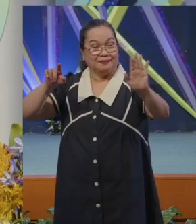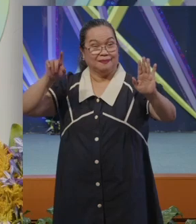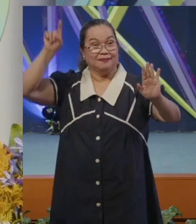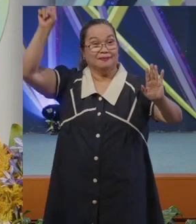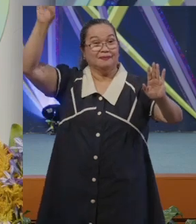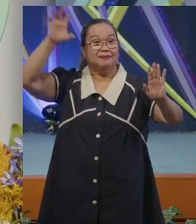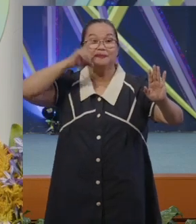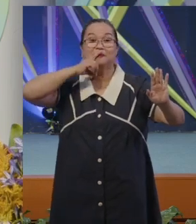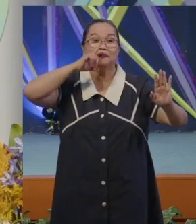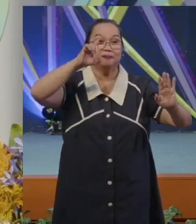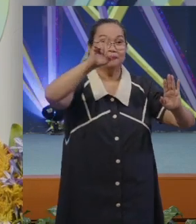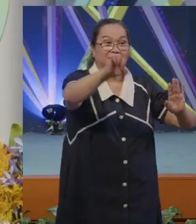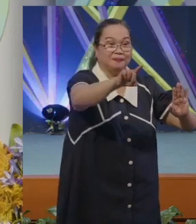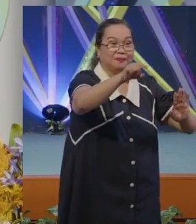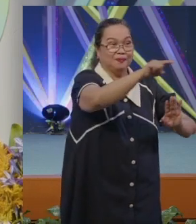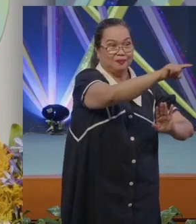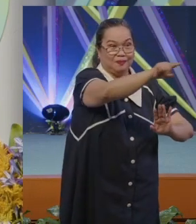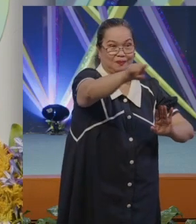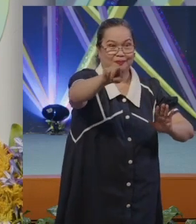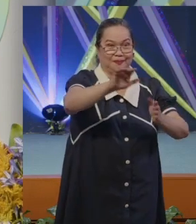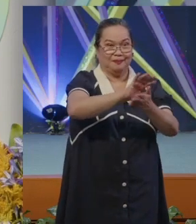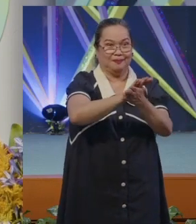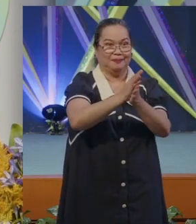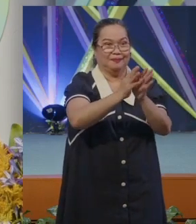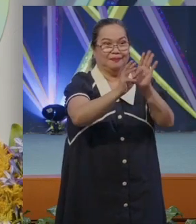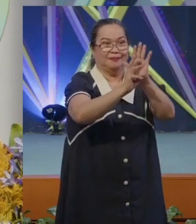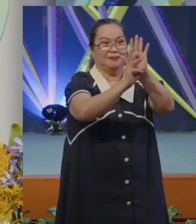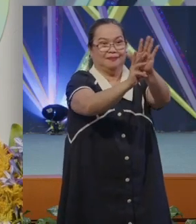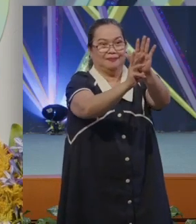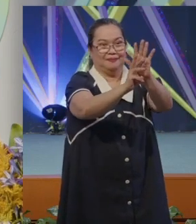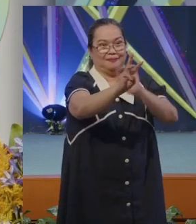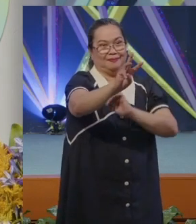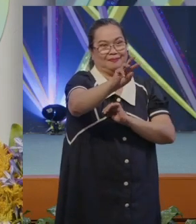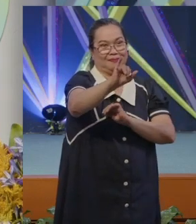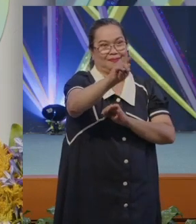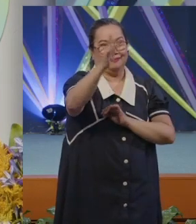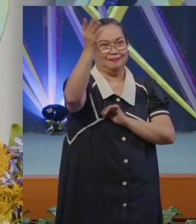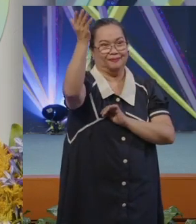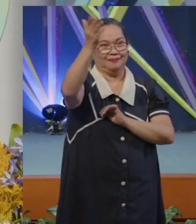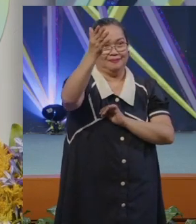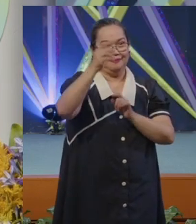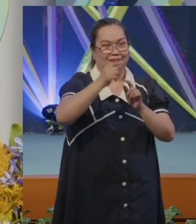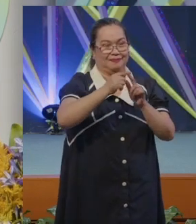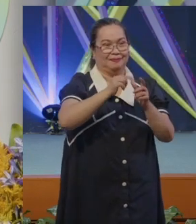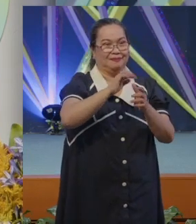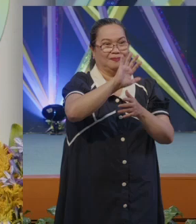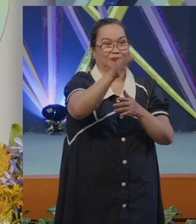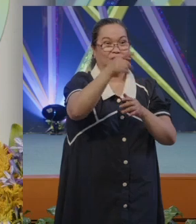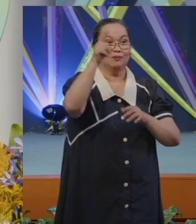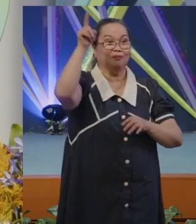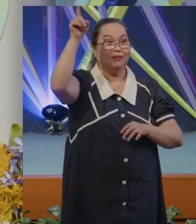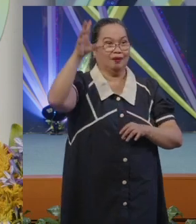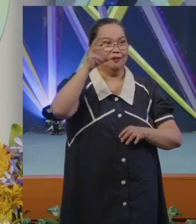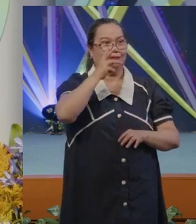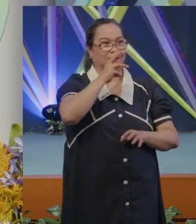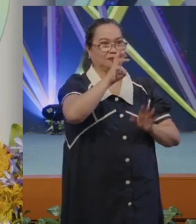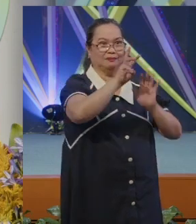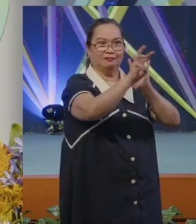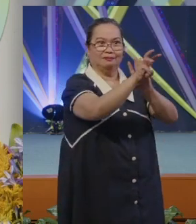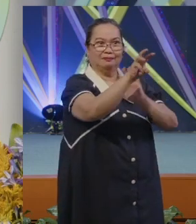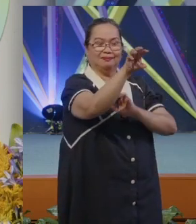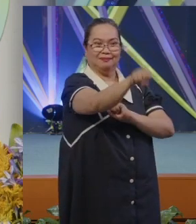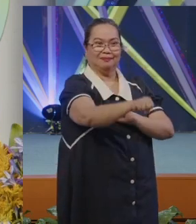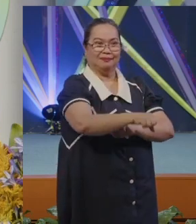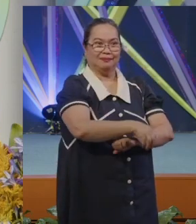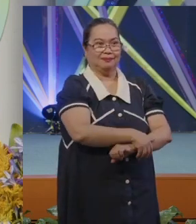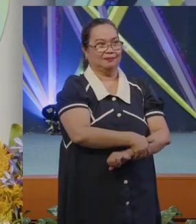sa atin. You shall be my witnesses. Kayo ang aking magiging saksi. Diba? Sabi